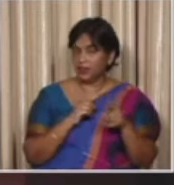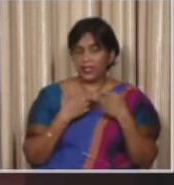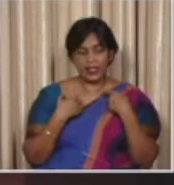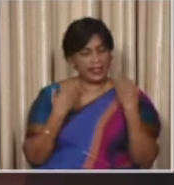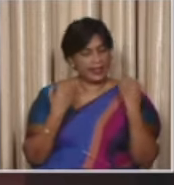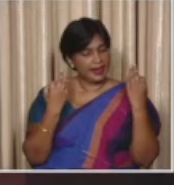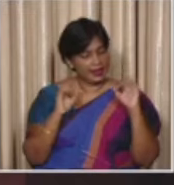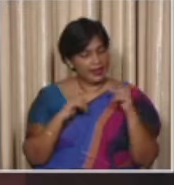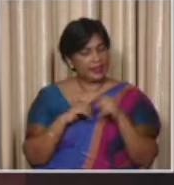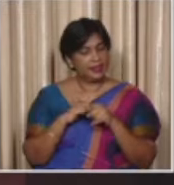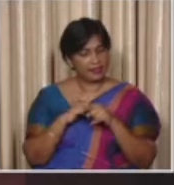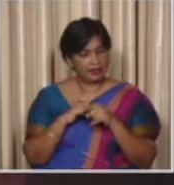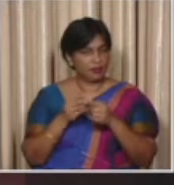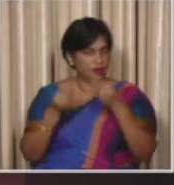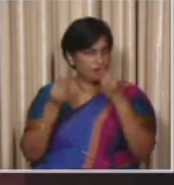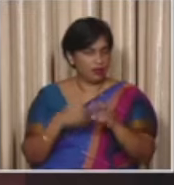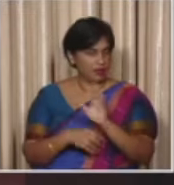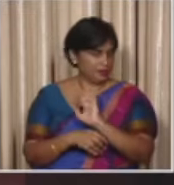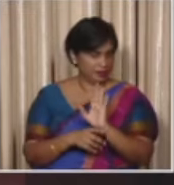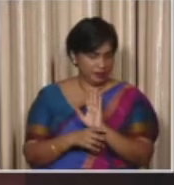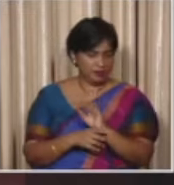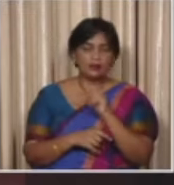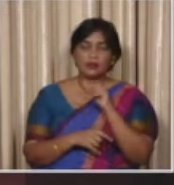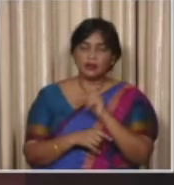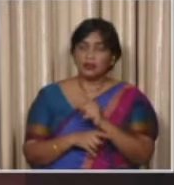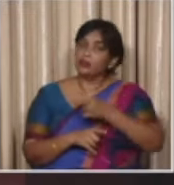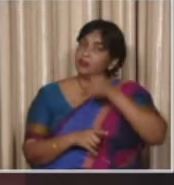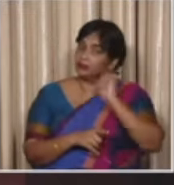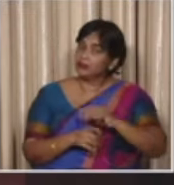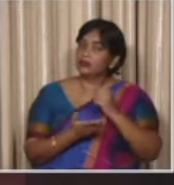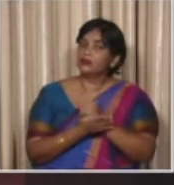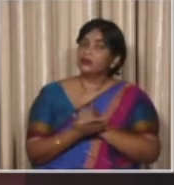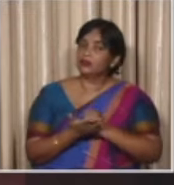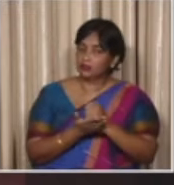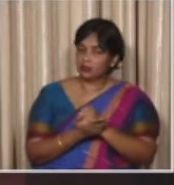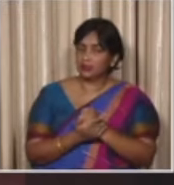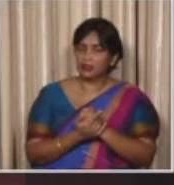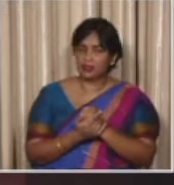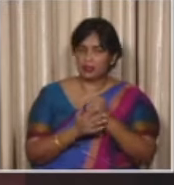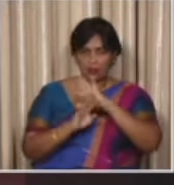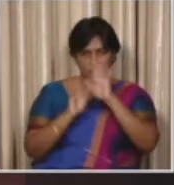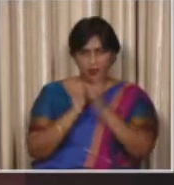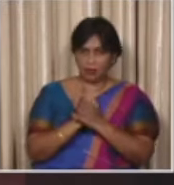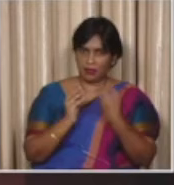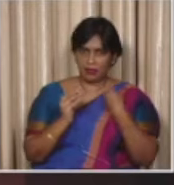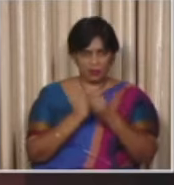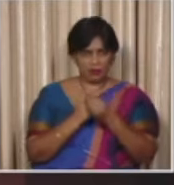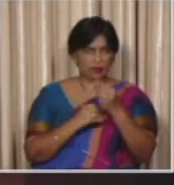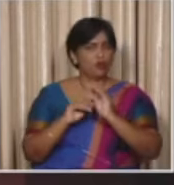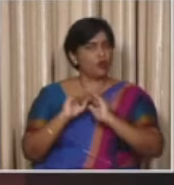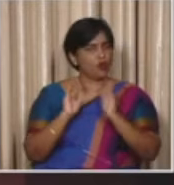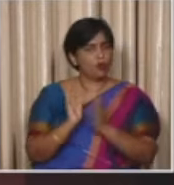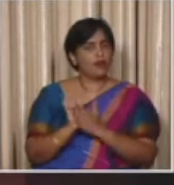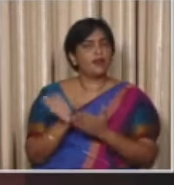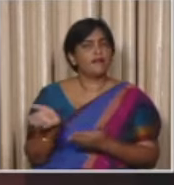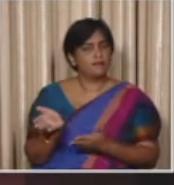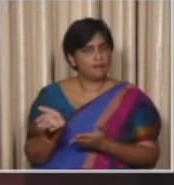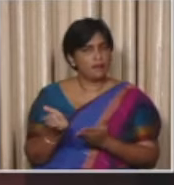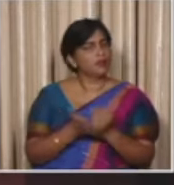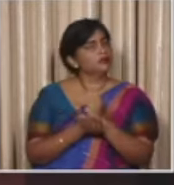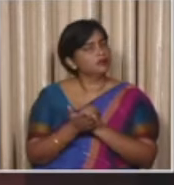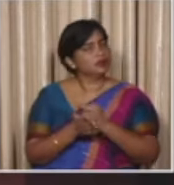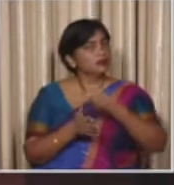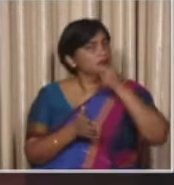නිදහස අහිමි කරන්න හදනව නෙවෙයි. මේ නිර්දේශ සියල්ලක් මම ඔබතුමාට ඕන මේව ටික එවන්නම්. මේ ඔක්කොම තියෙනවා. මේ